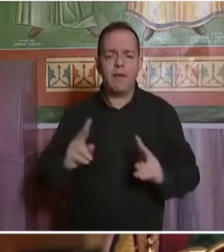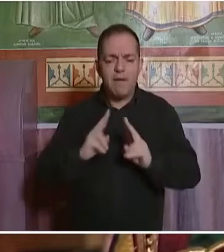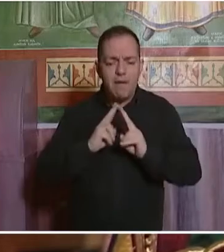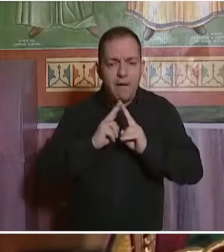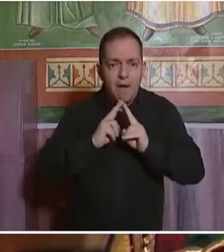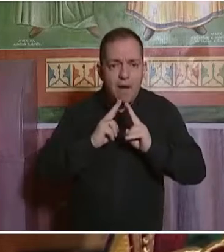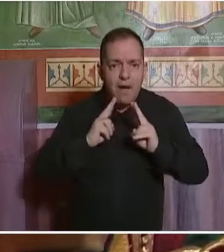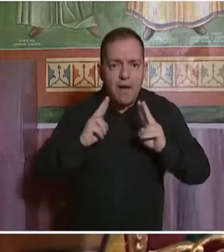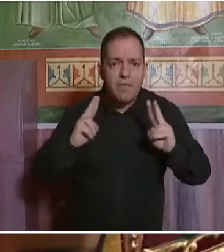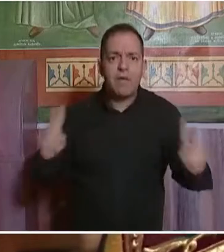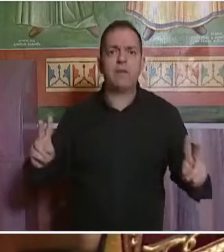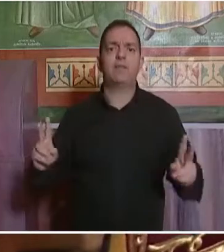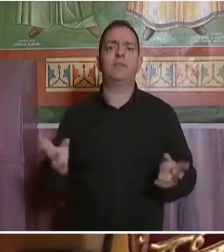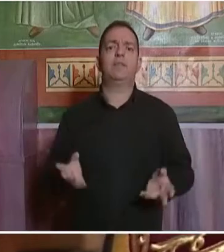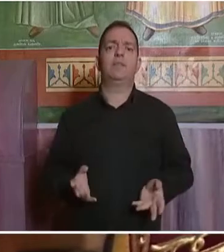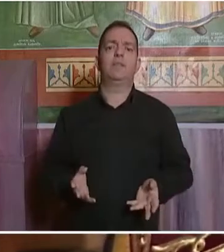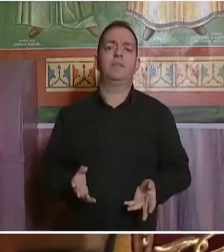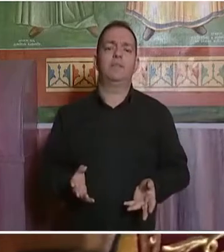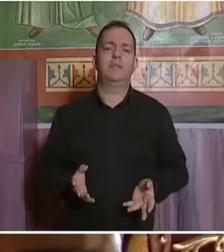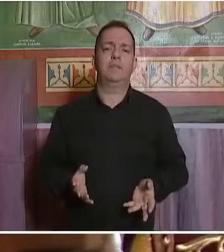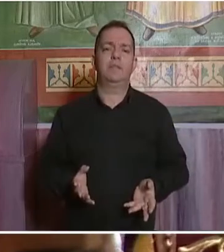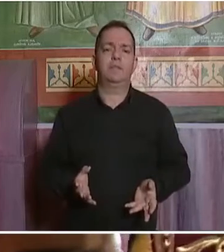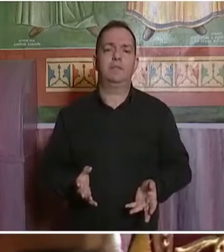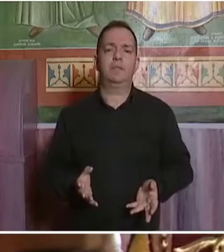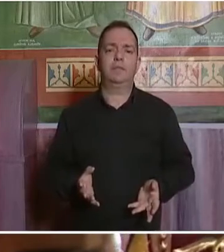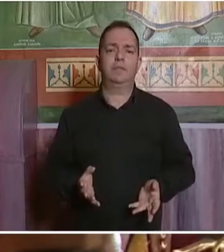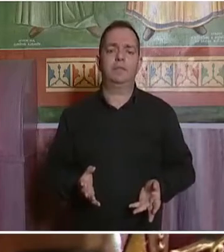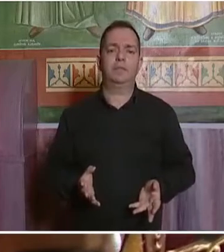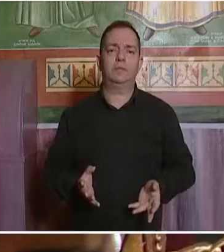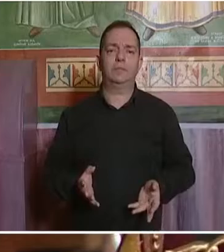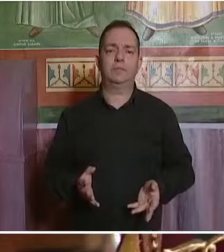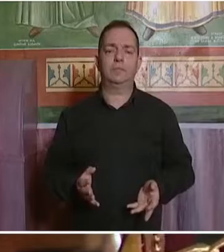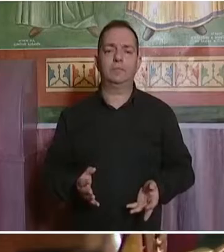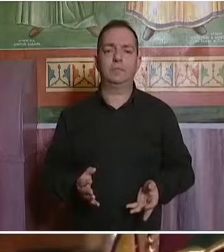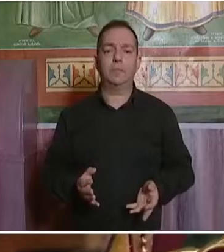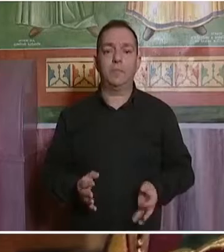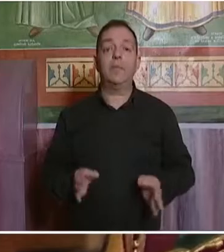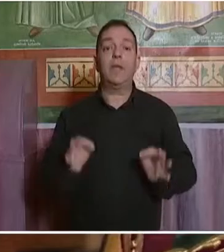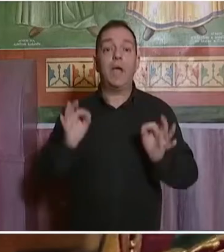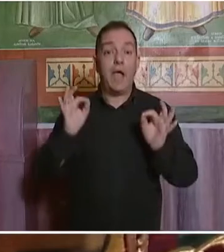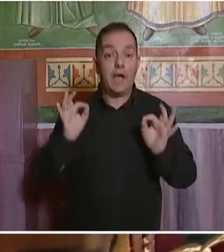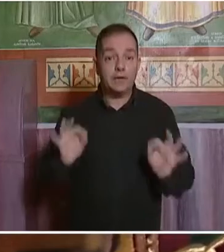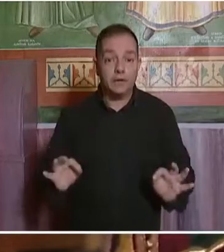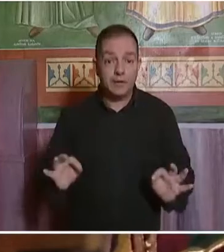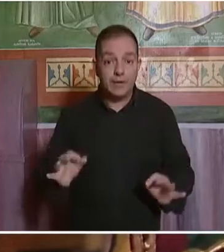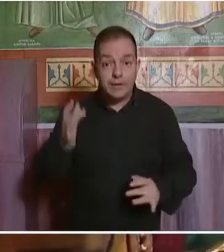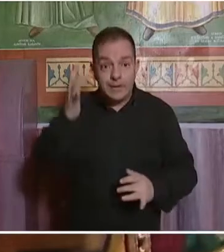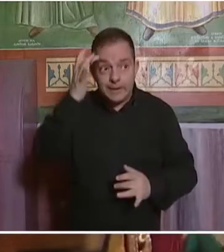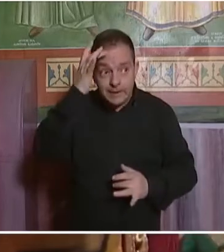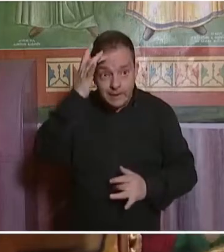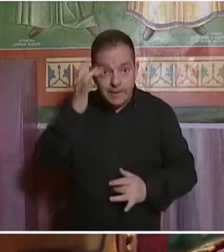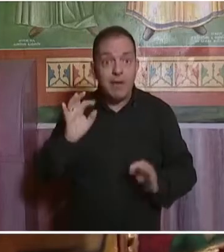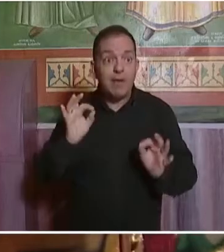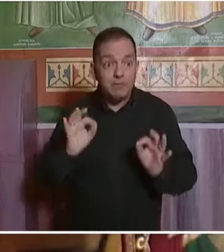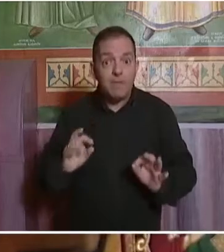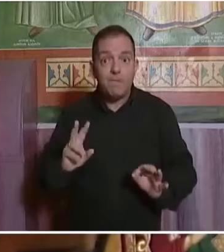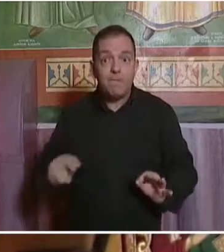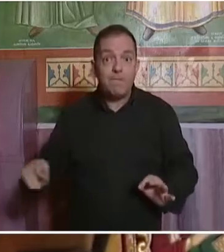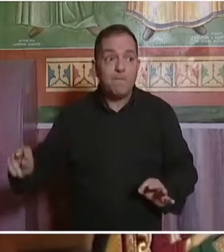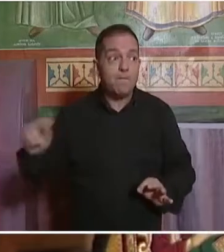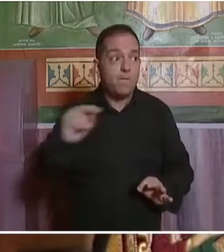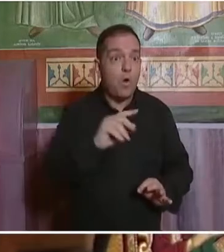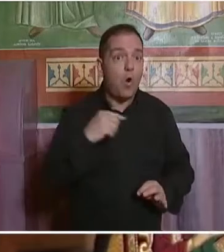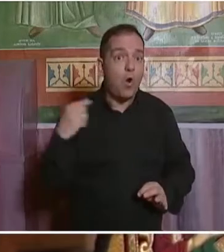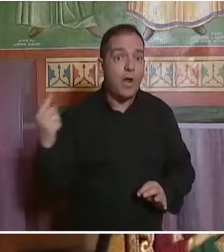καθαρή, που ακριβώς αυτή η συνείδηση θα πρέπει να μας καθοδηγεί.